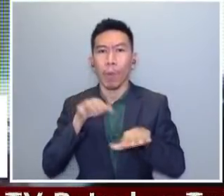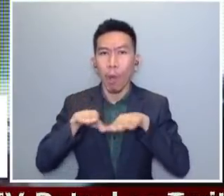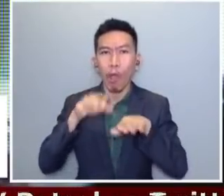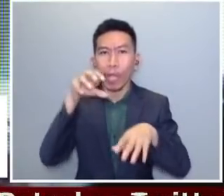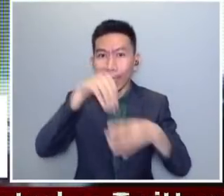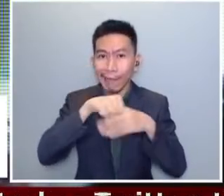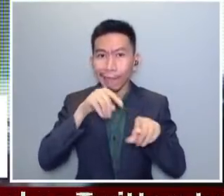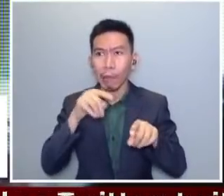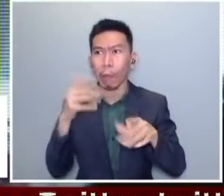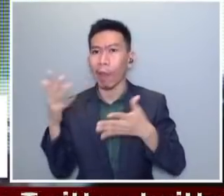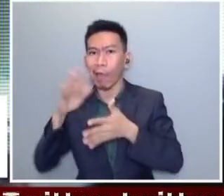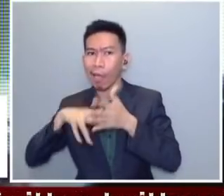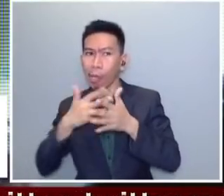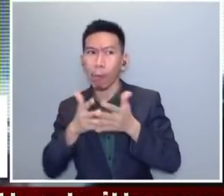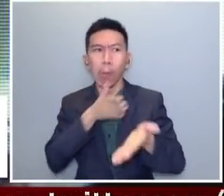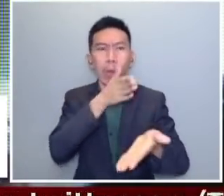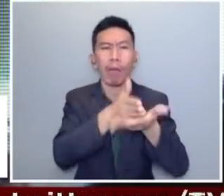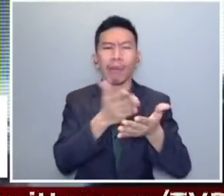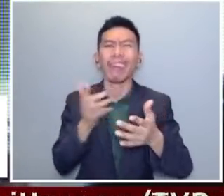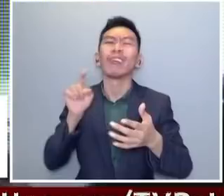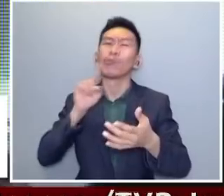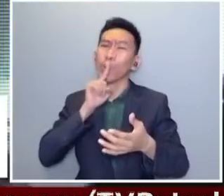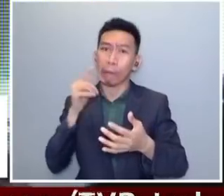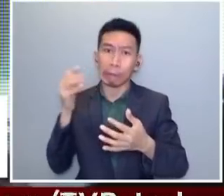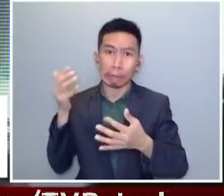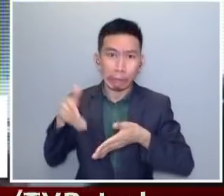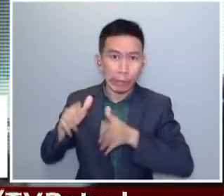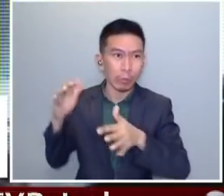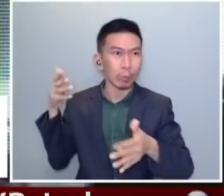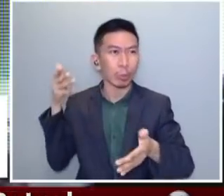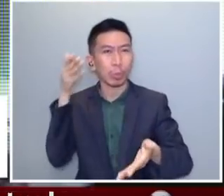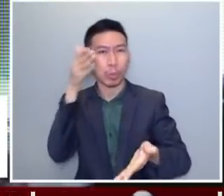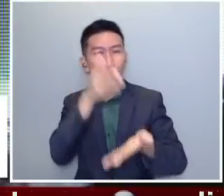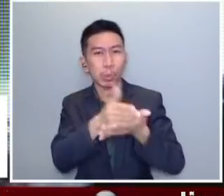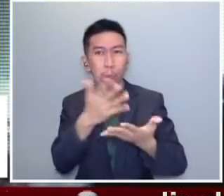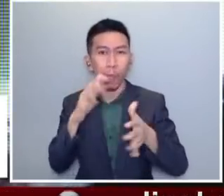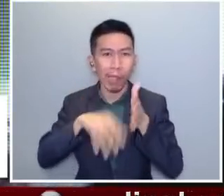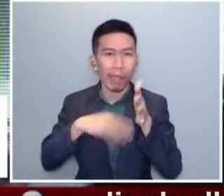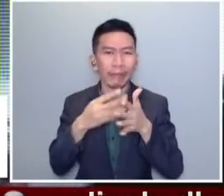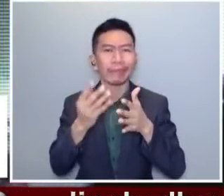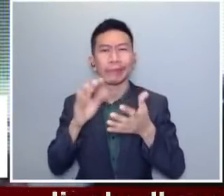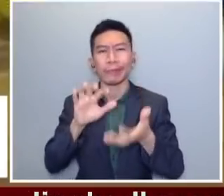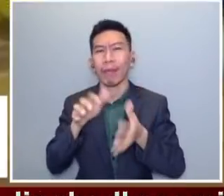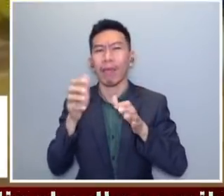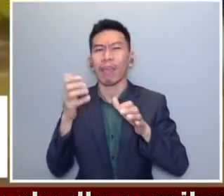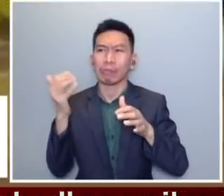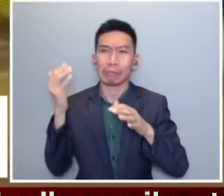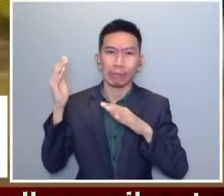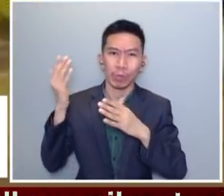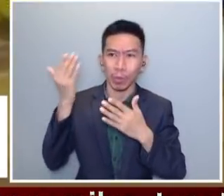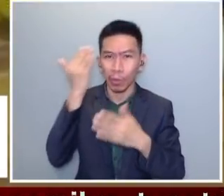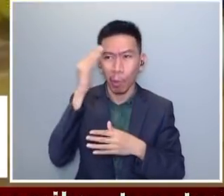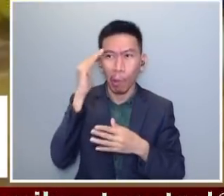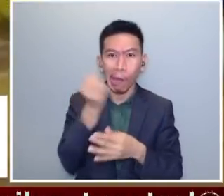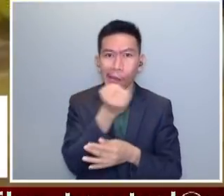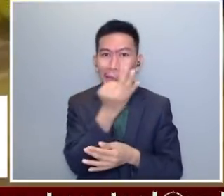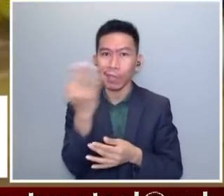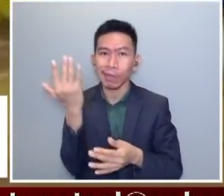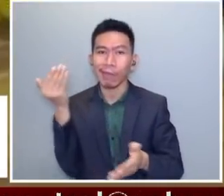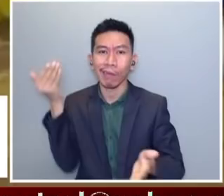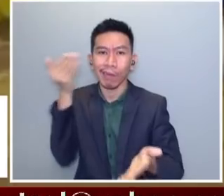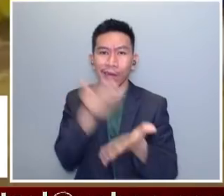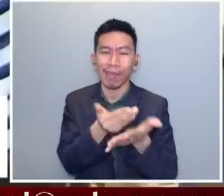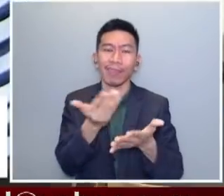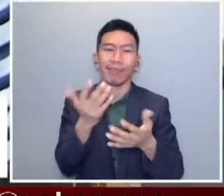cannot really control the crowd. You can't really anticipate how many will arrive or will not arrive during that day. Para naman kay Vice President